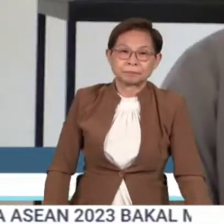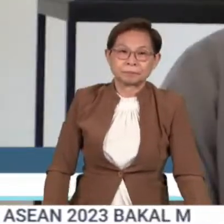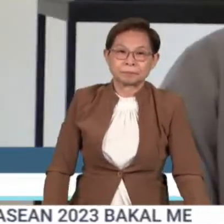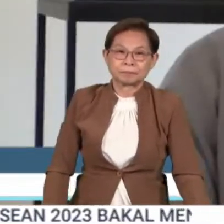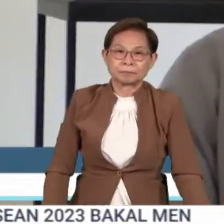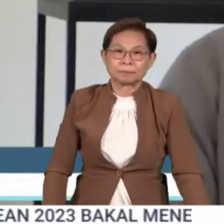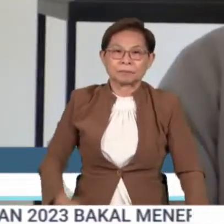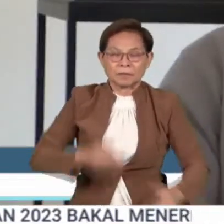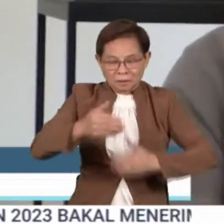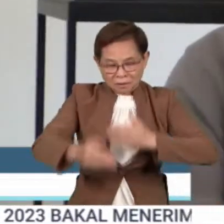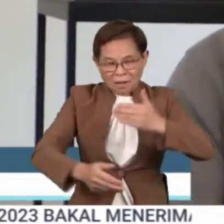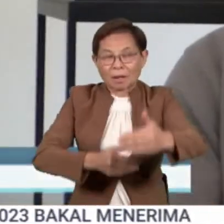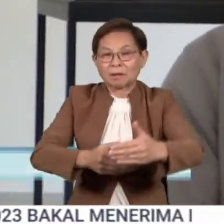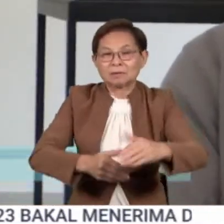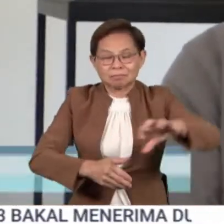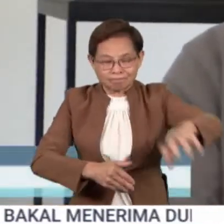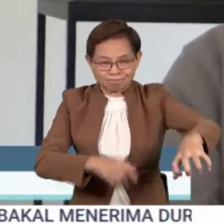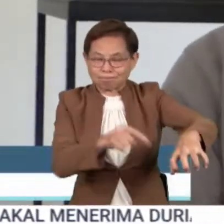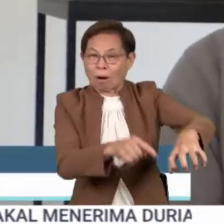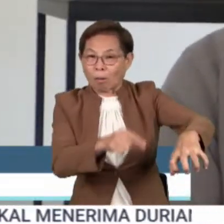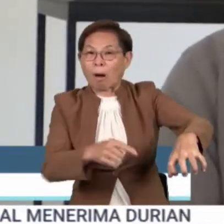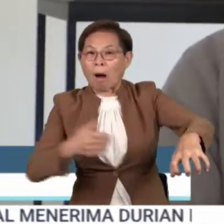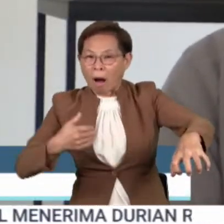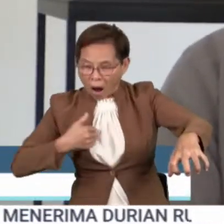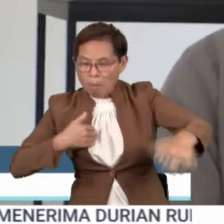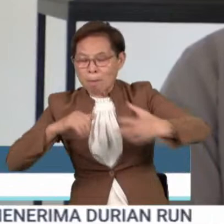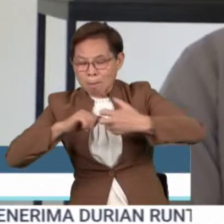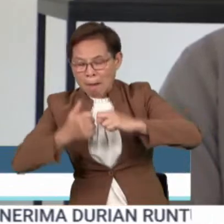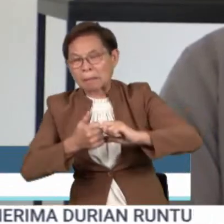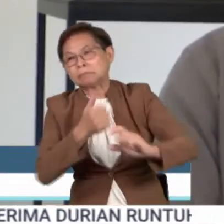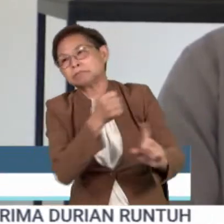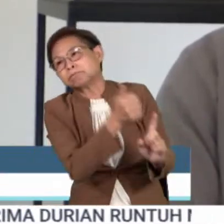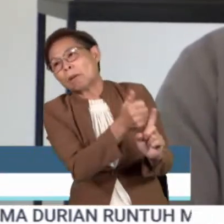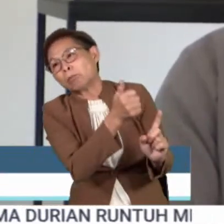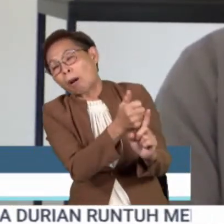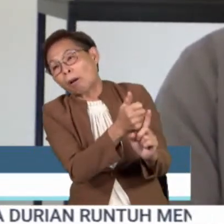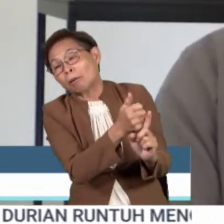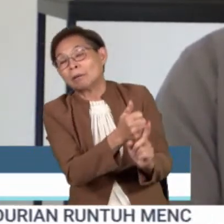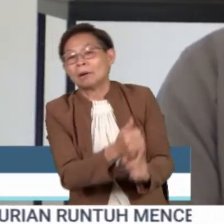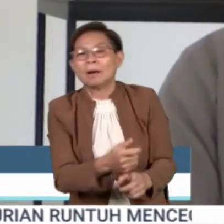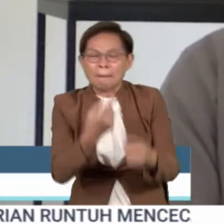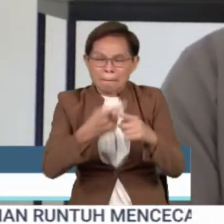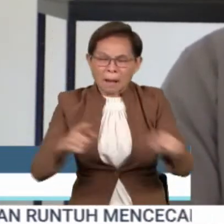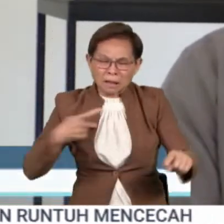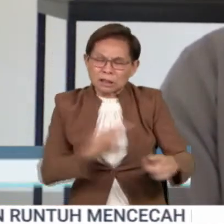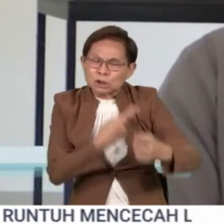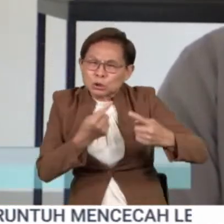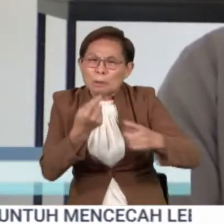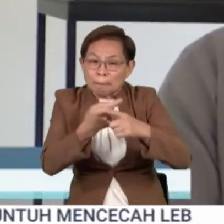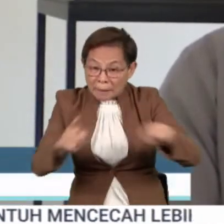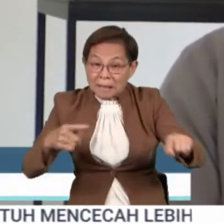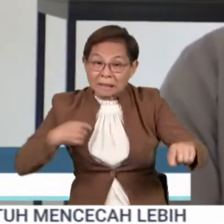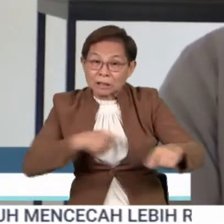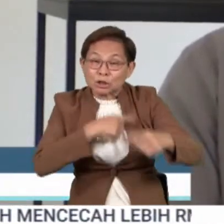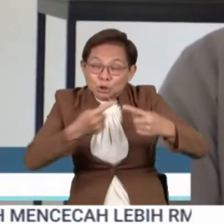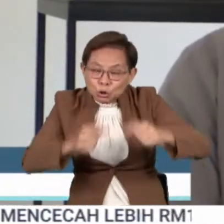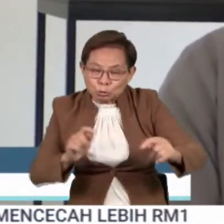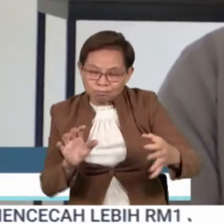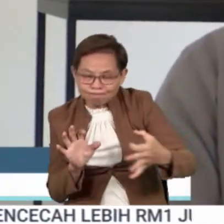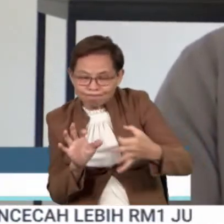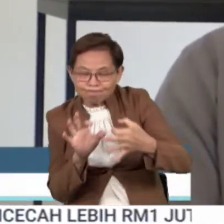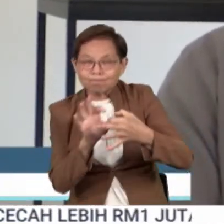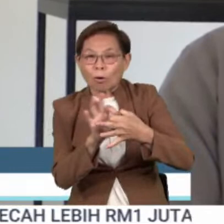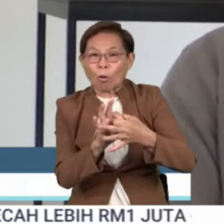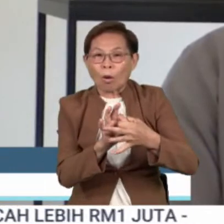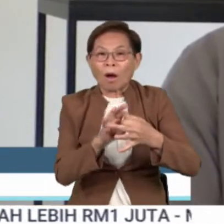kemajuan di tapak itu ada masalah Yang Tersendiri Tetapi bila kita coba gabungkan